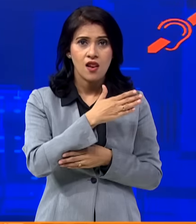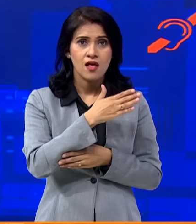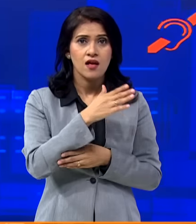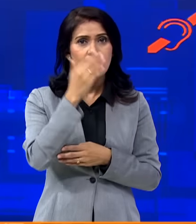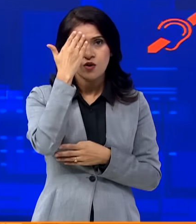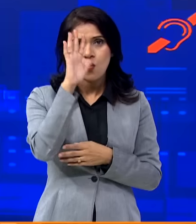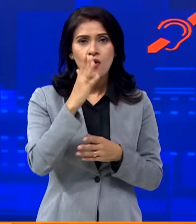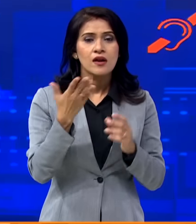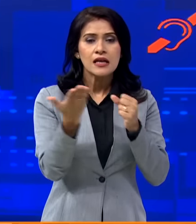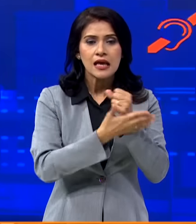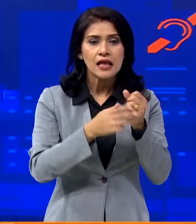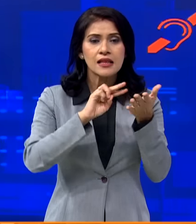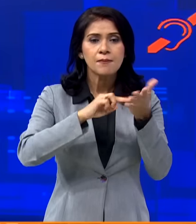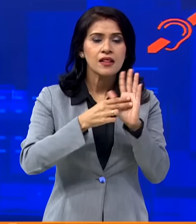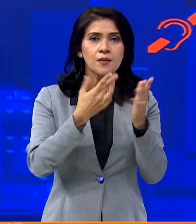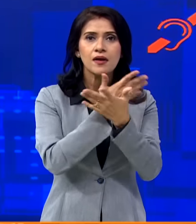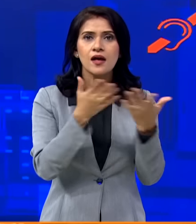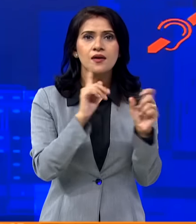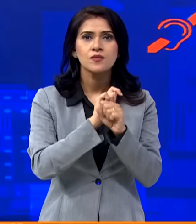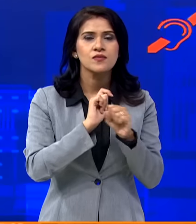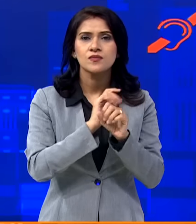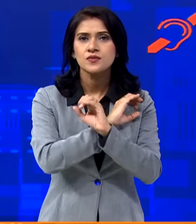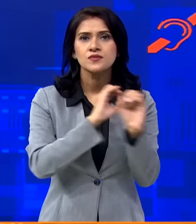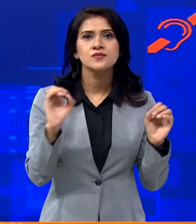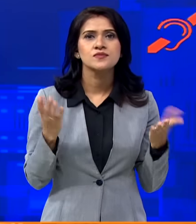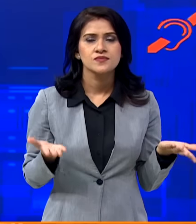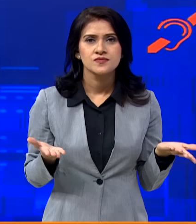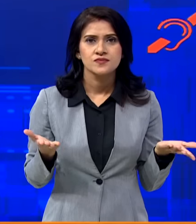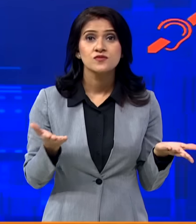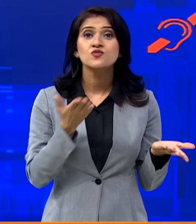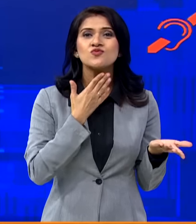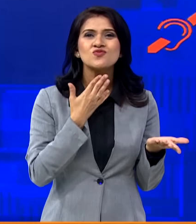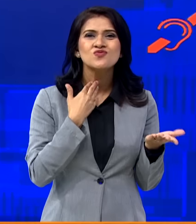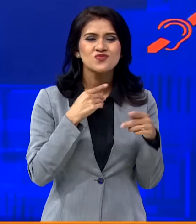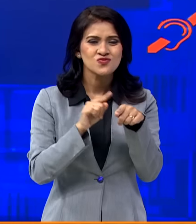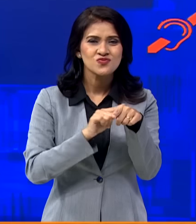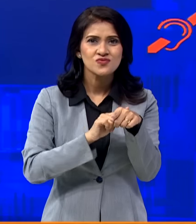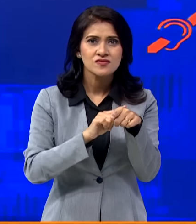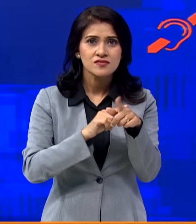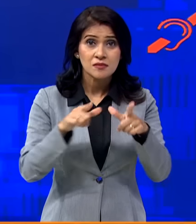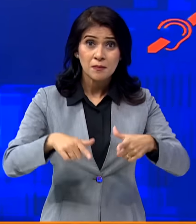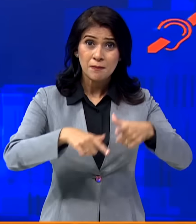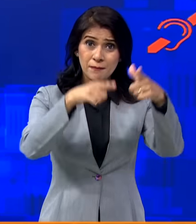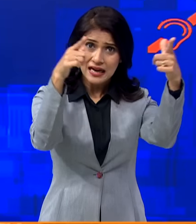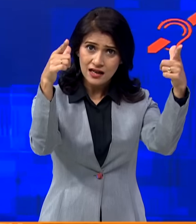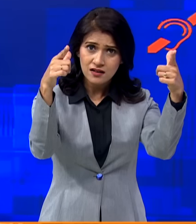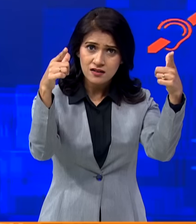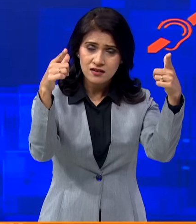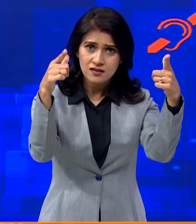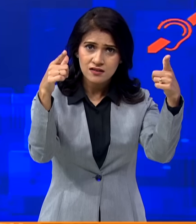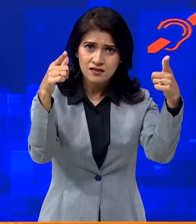किसानों की बात करते हैं गुड़ का पेड़ गुड़ का